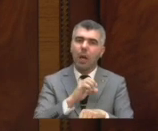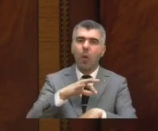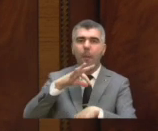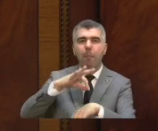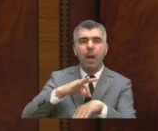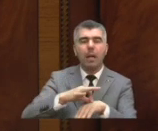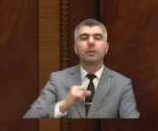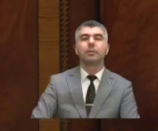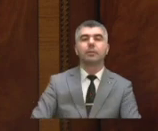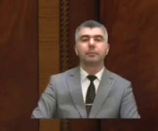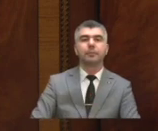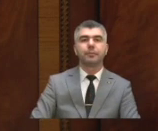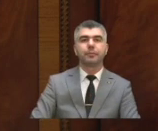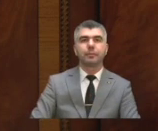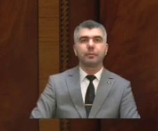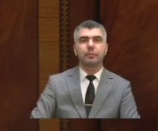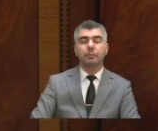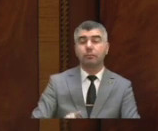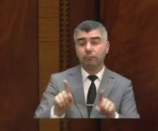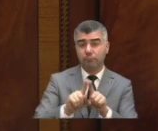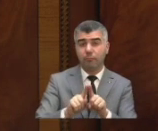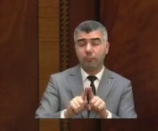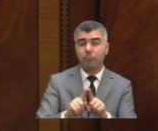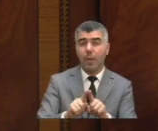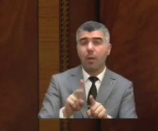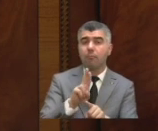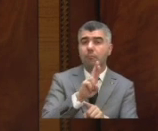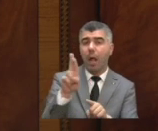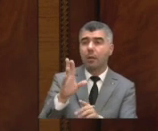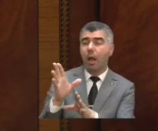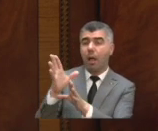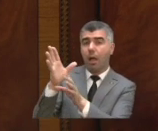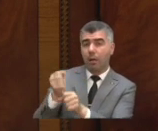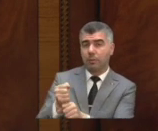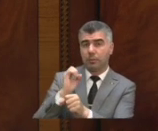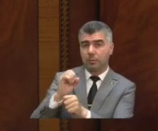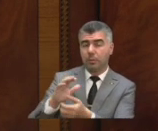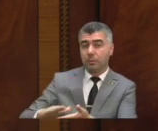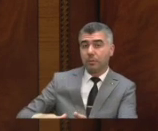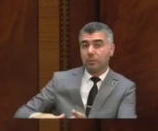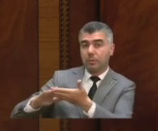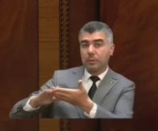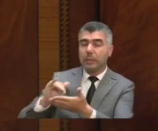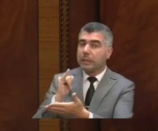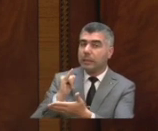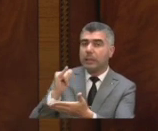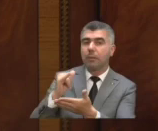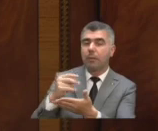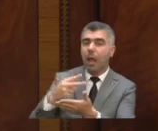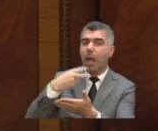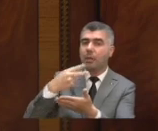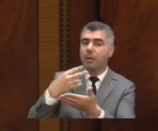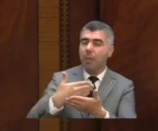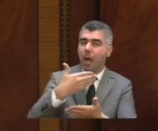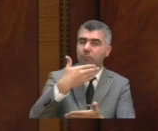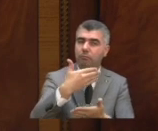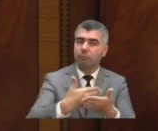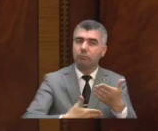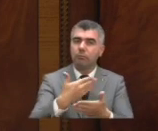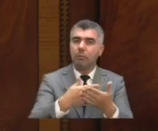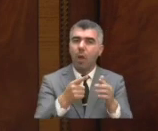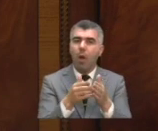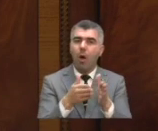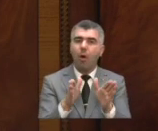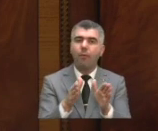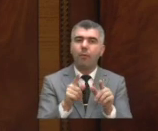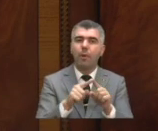المرض وتجسيدا للتوجيهات الملكيه الساميه التي اكدها جلالته في خطاب افتتاح